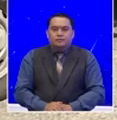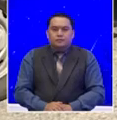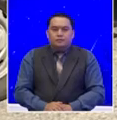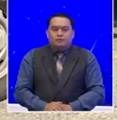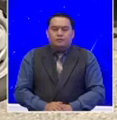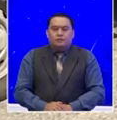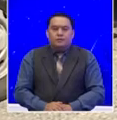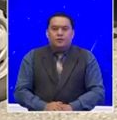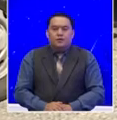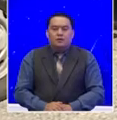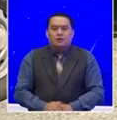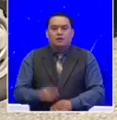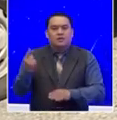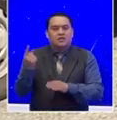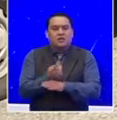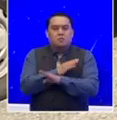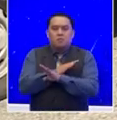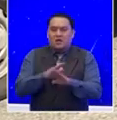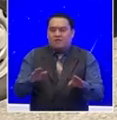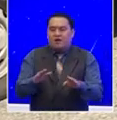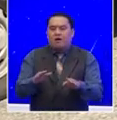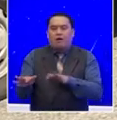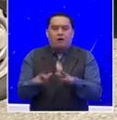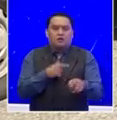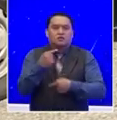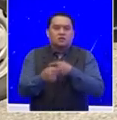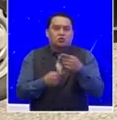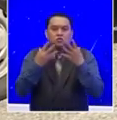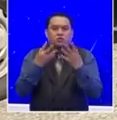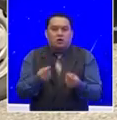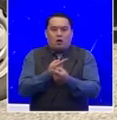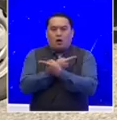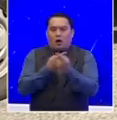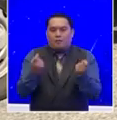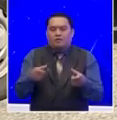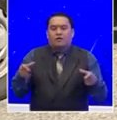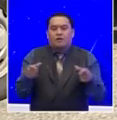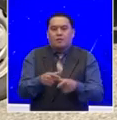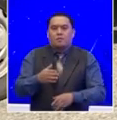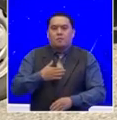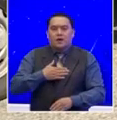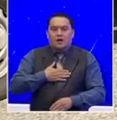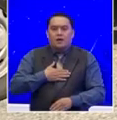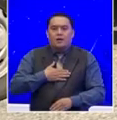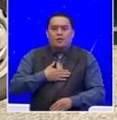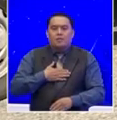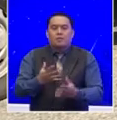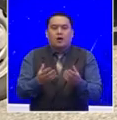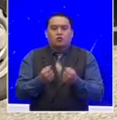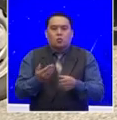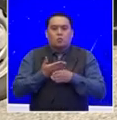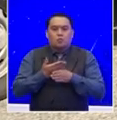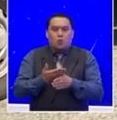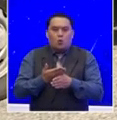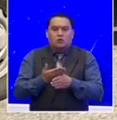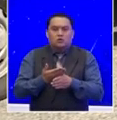Это не первая акция. Сразу же на следующий день, когда у нас объявлен был карантин, мы получили спонсорскую